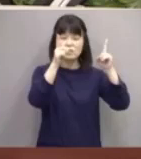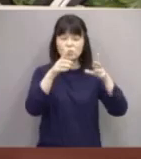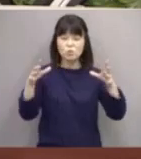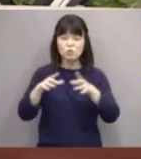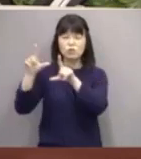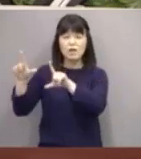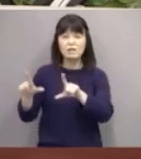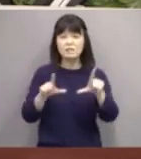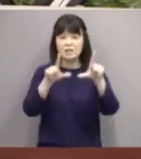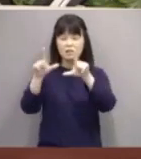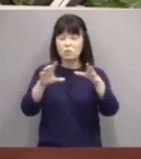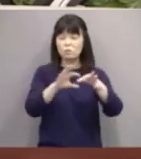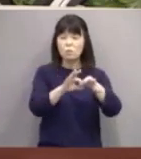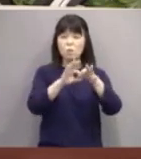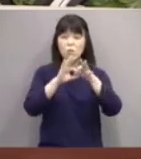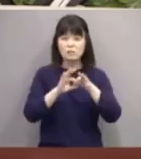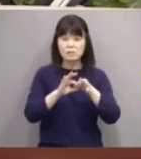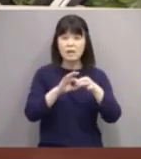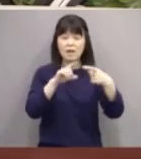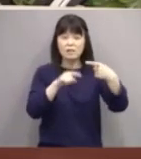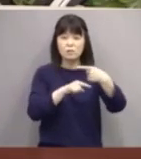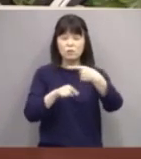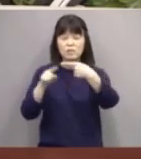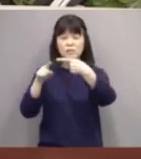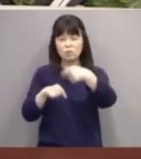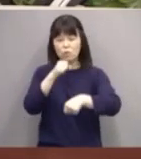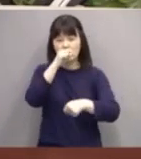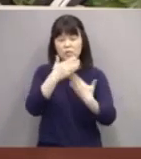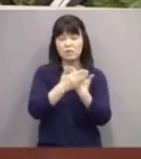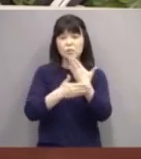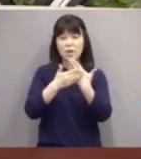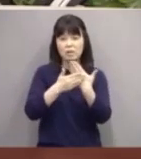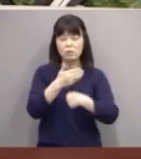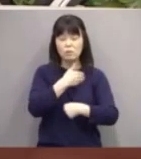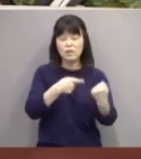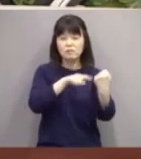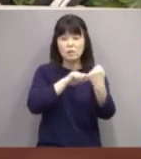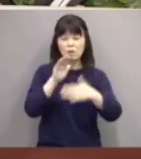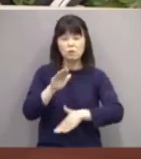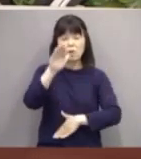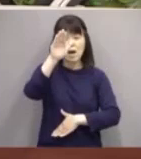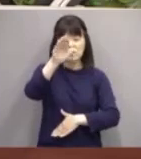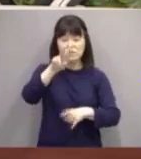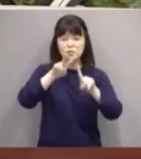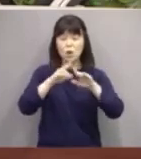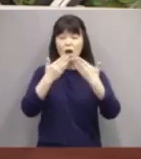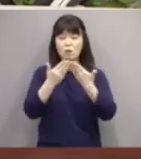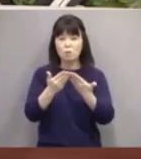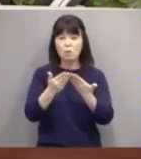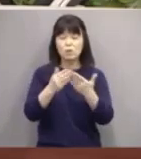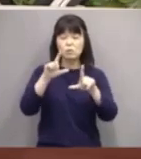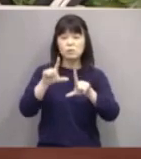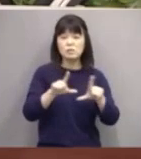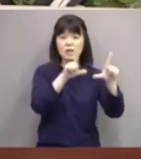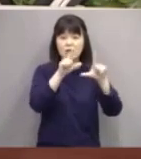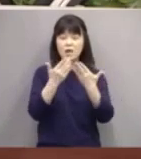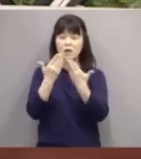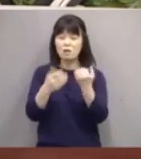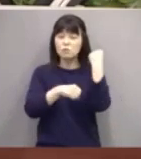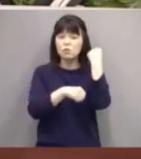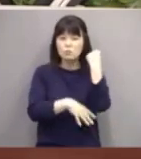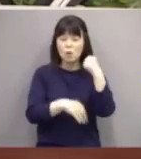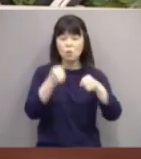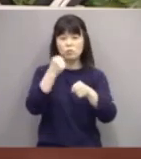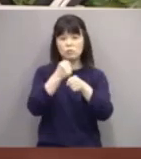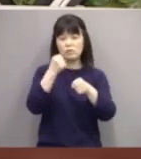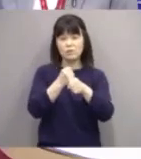を通して一人一人の良さと可能性を伸ばし、小学校以降の生活や学習の基盤を作ることを目的とし